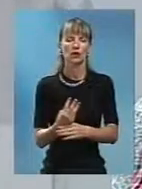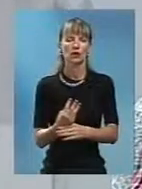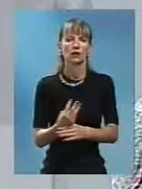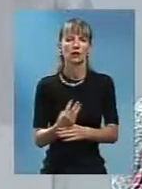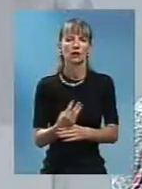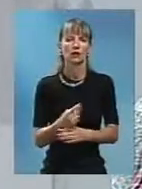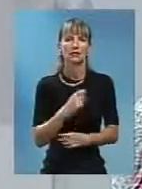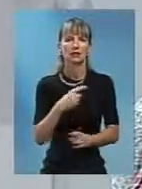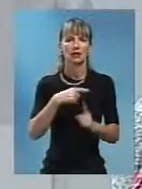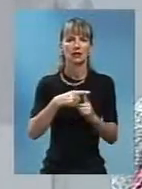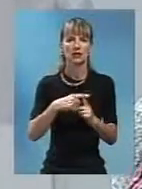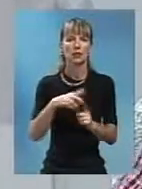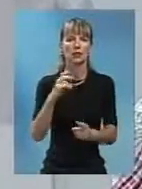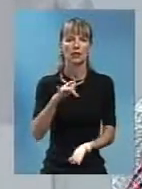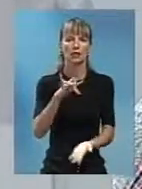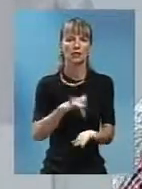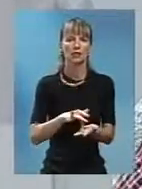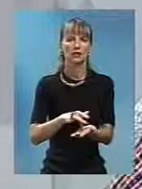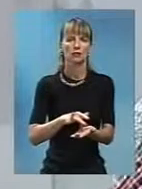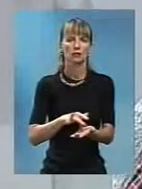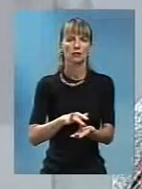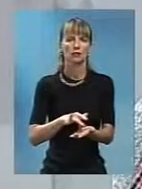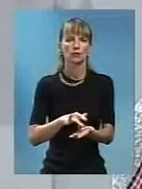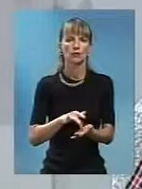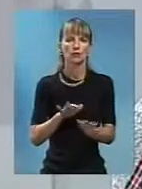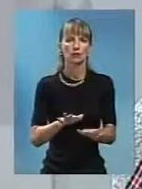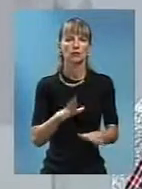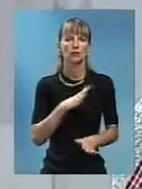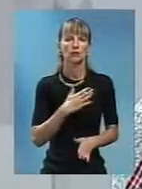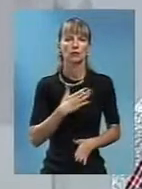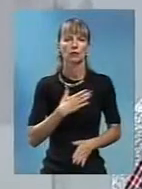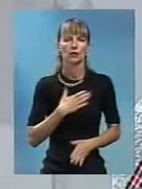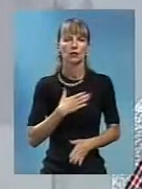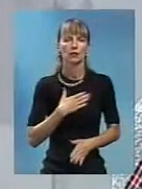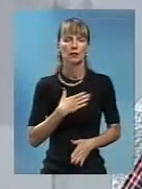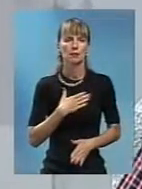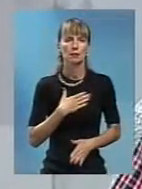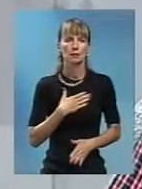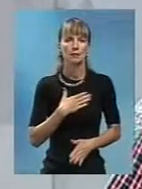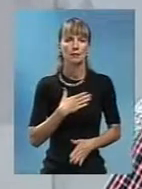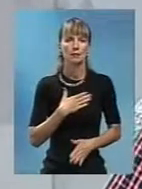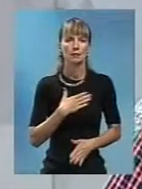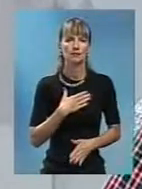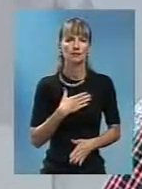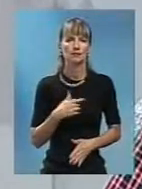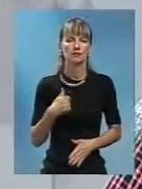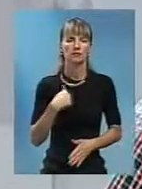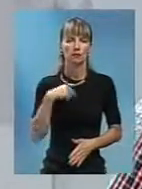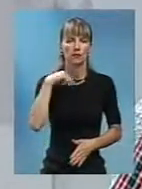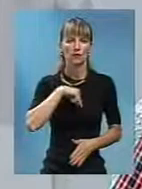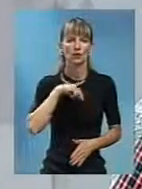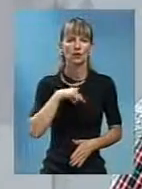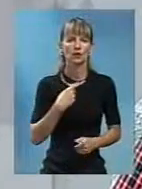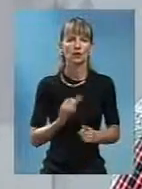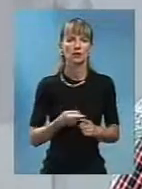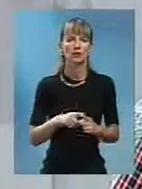з хрестом на середньому зубі був моєю, скоріше, емоцією.